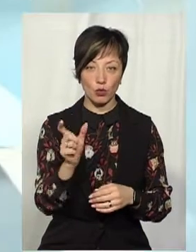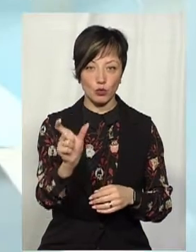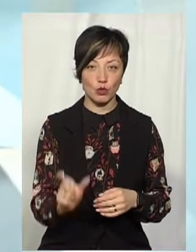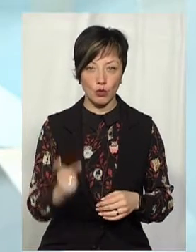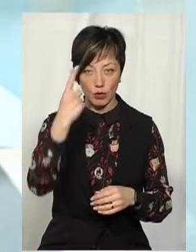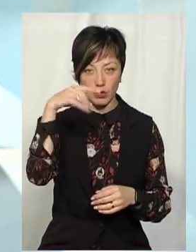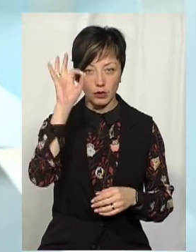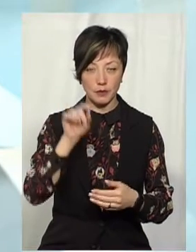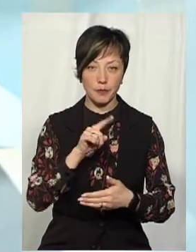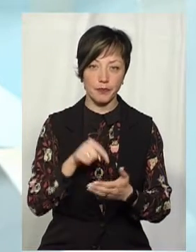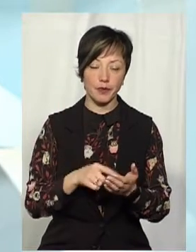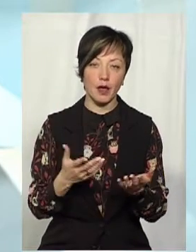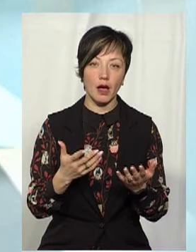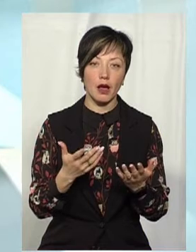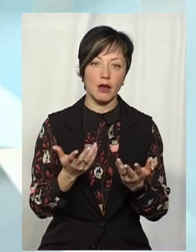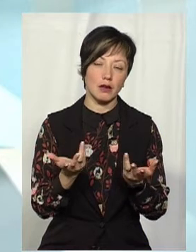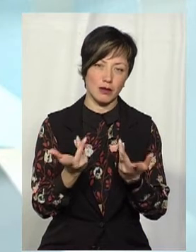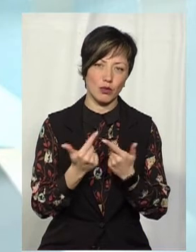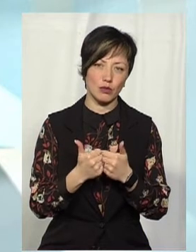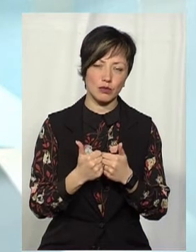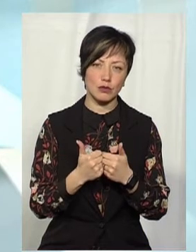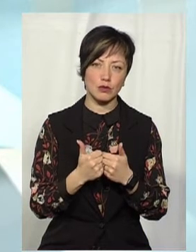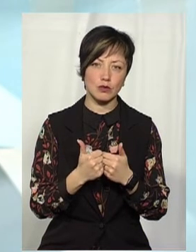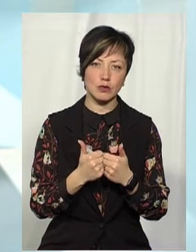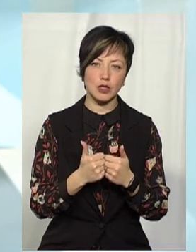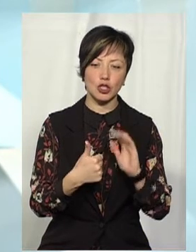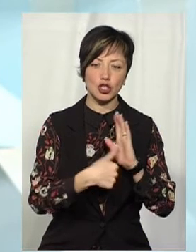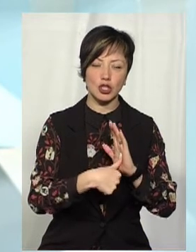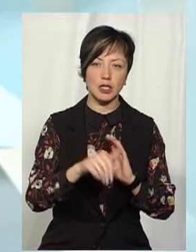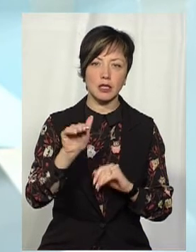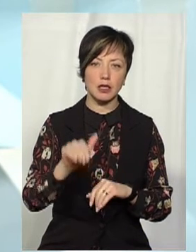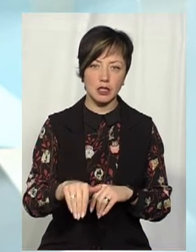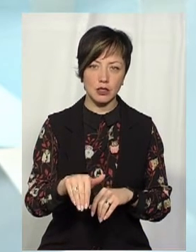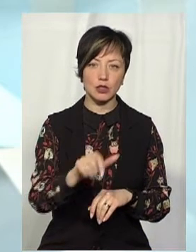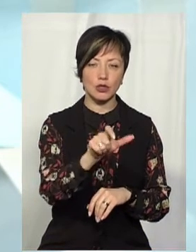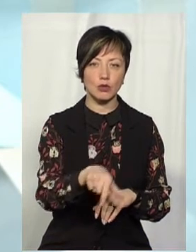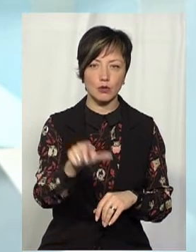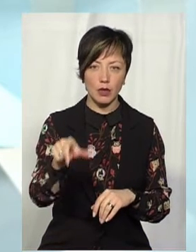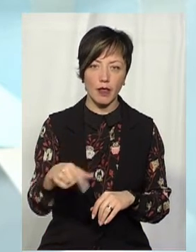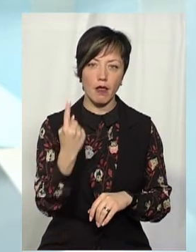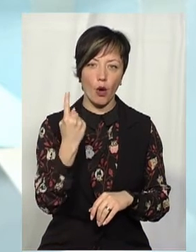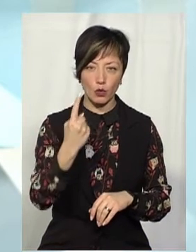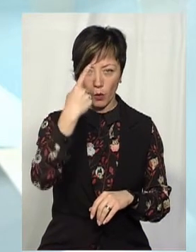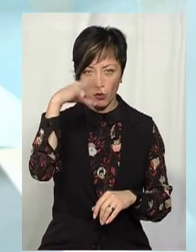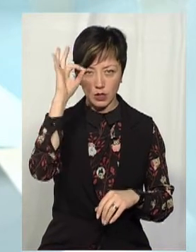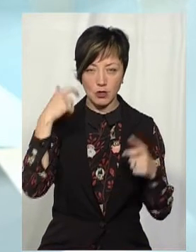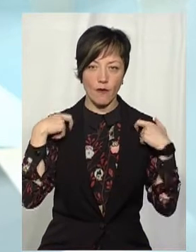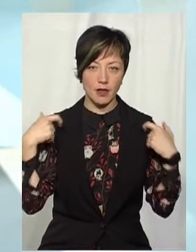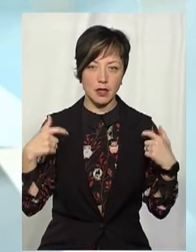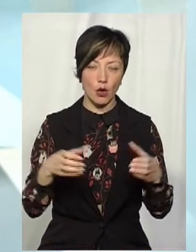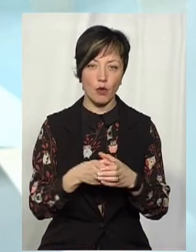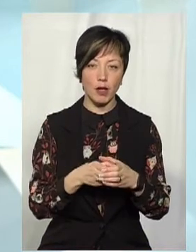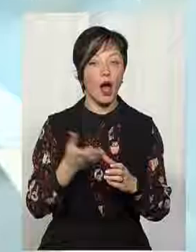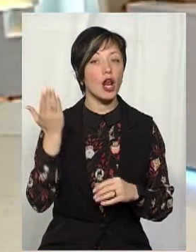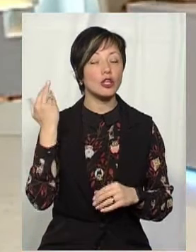одного? Ну, розрахунок здійснюється з кількості 6 тисяч чоловік на одного поліцейського офіцера